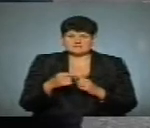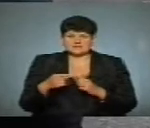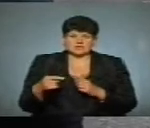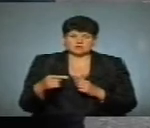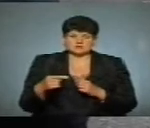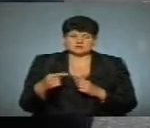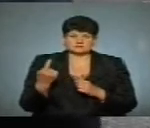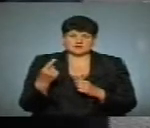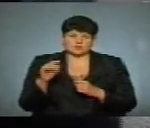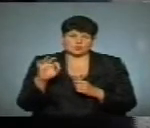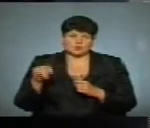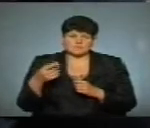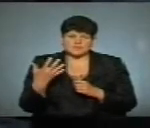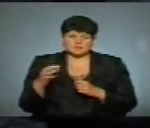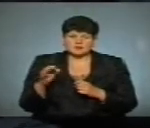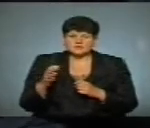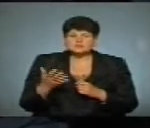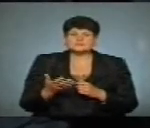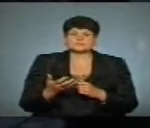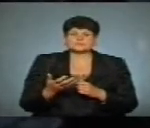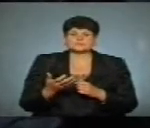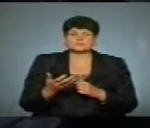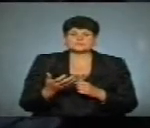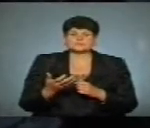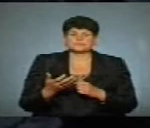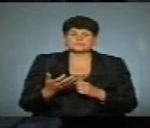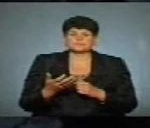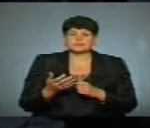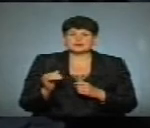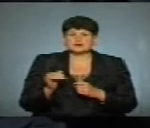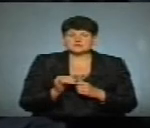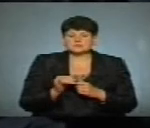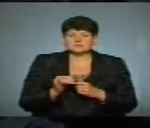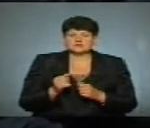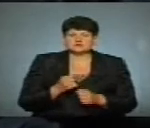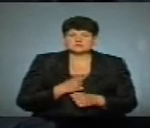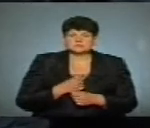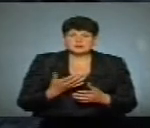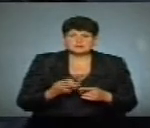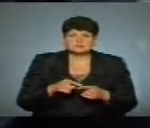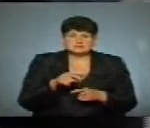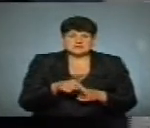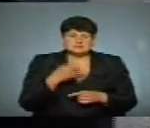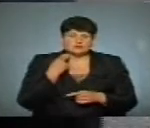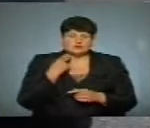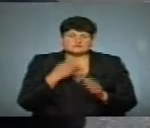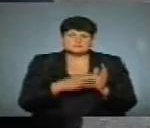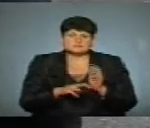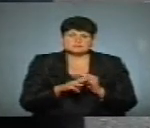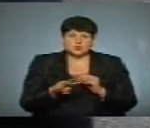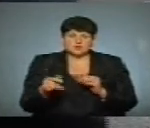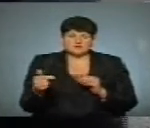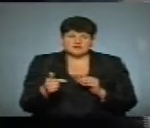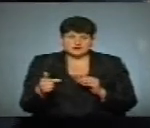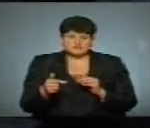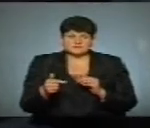0,5 градусів. Це такі в нас нарахування. І, на жаль, оця заборгованість 80 мільйонів гривень, як я